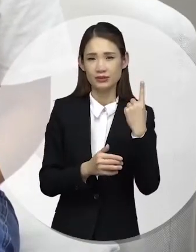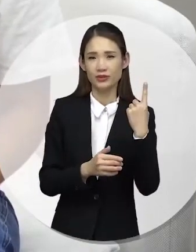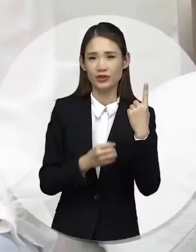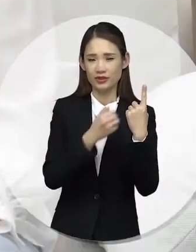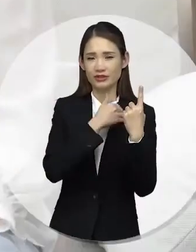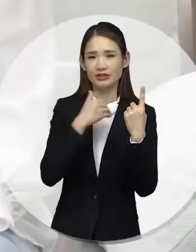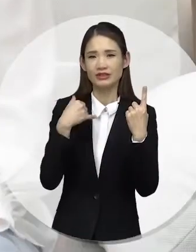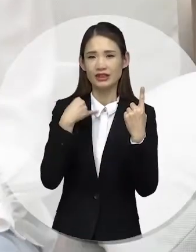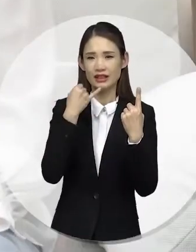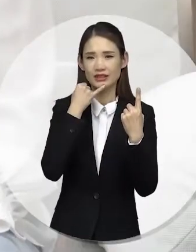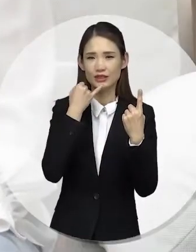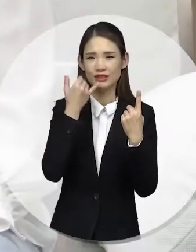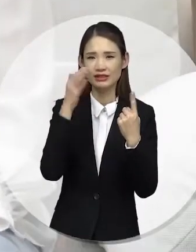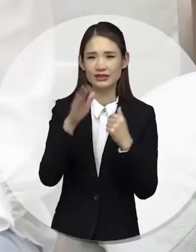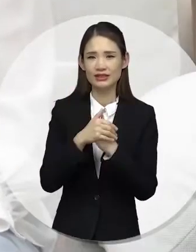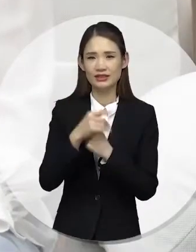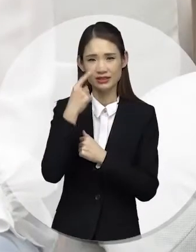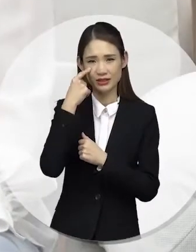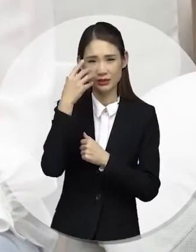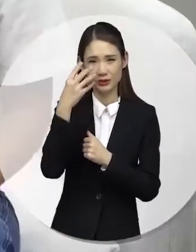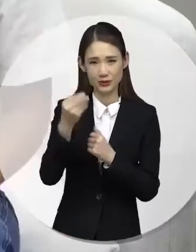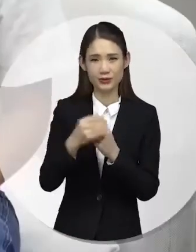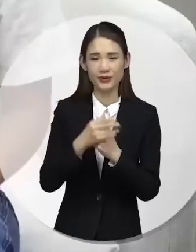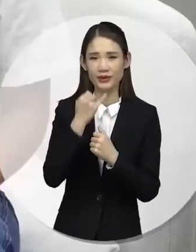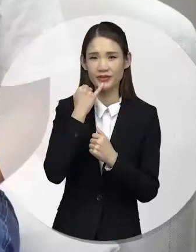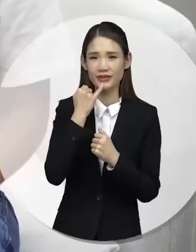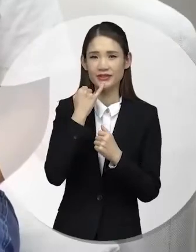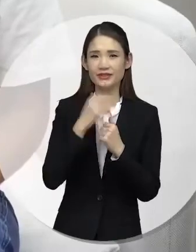1번은 그래도 호의니까